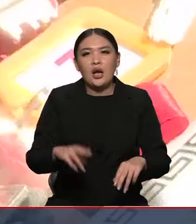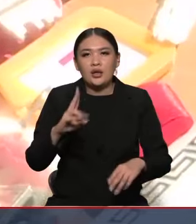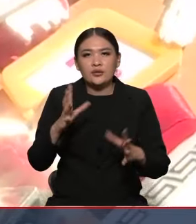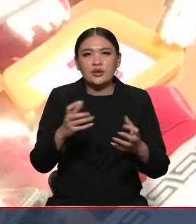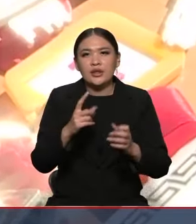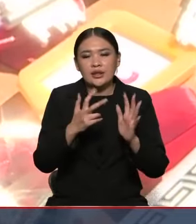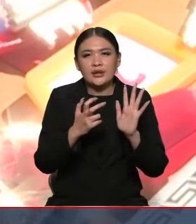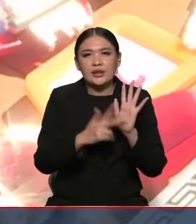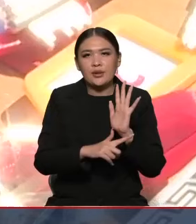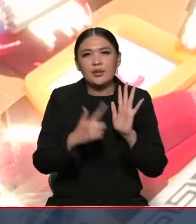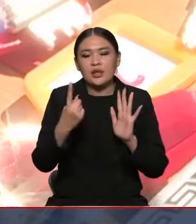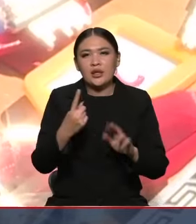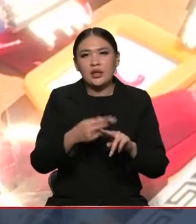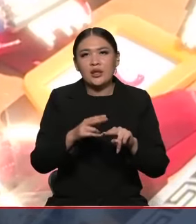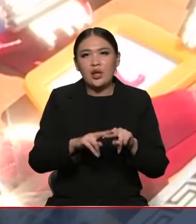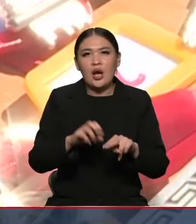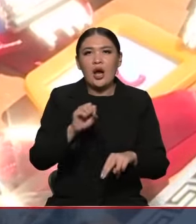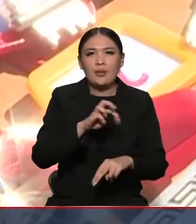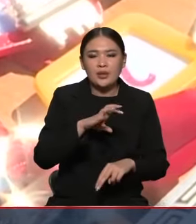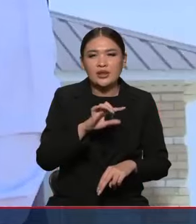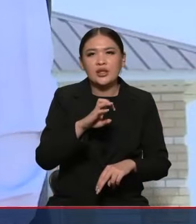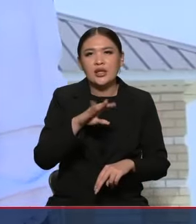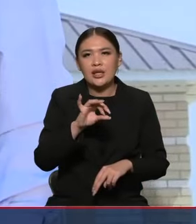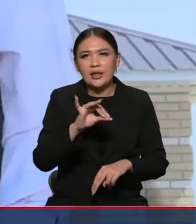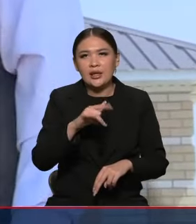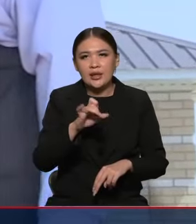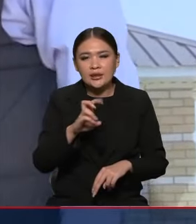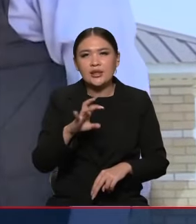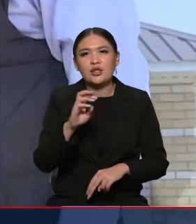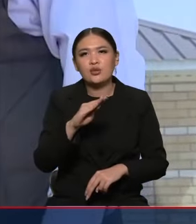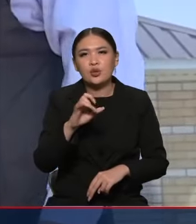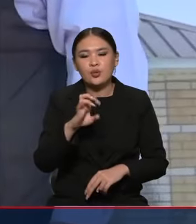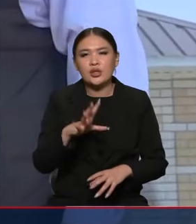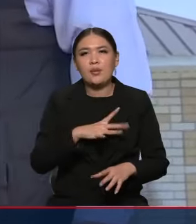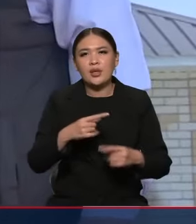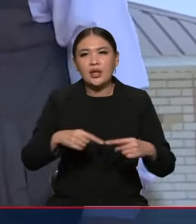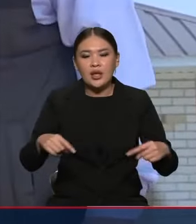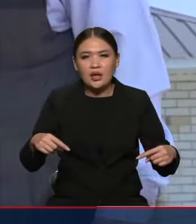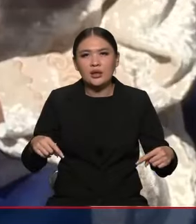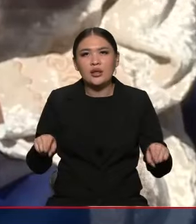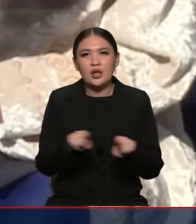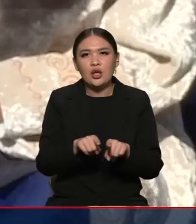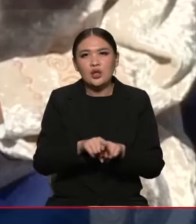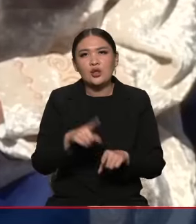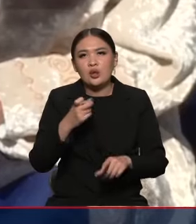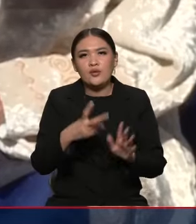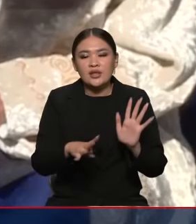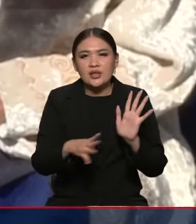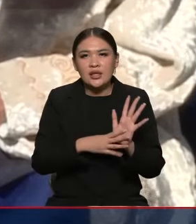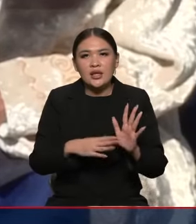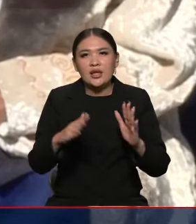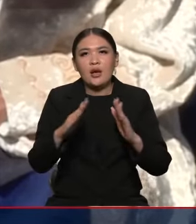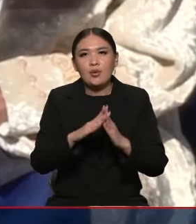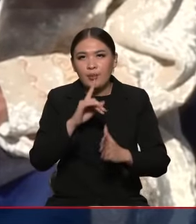371 семья в Темирском, Атикебиском, Уилском, Кабдинском, Ыргизском и Мугалжарском районах. Строительство остальных 129 домов